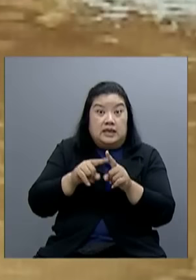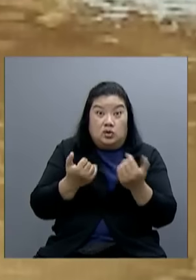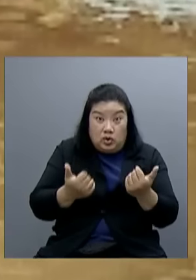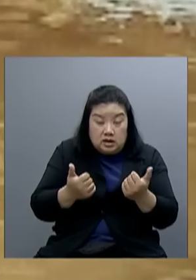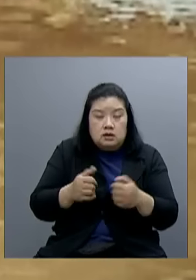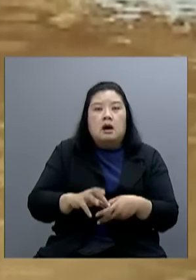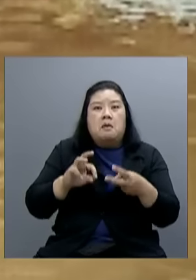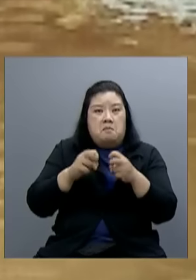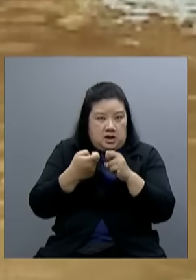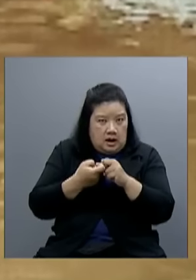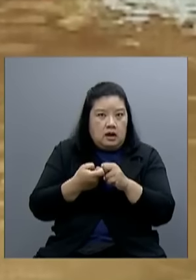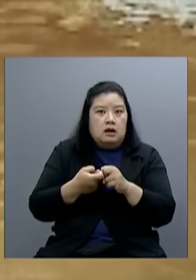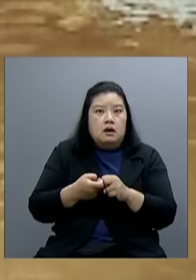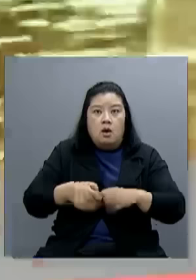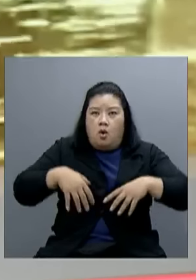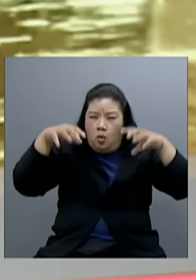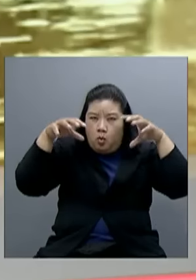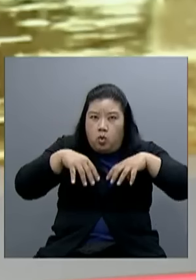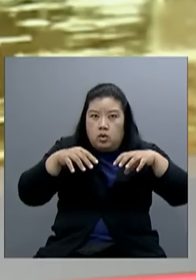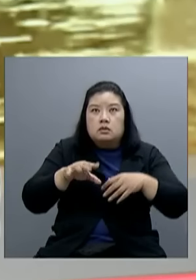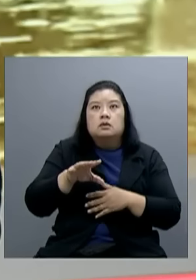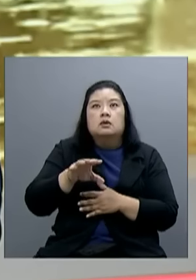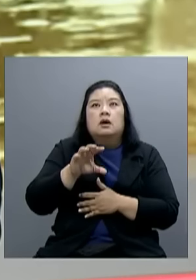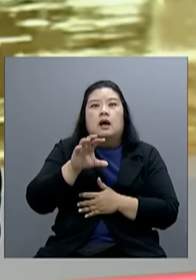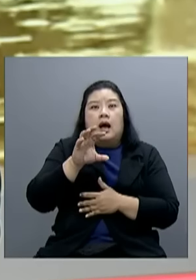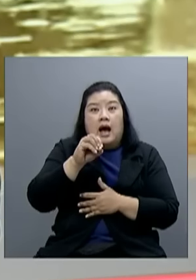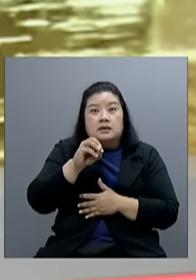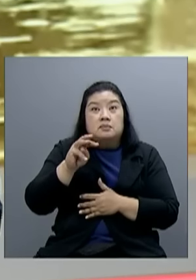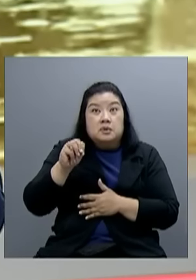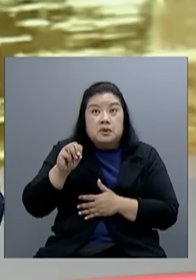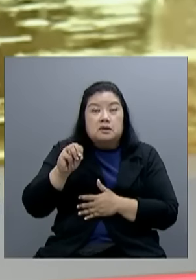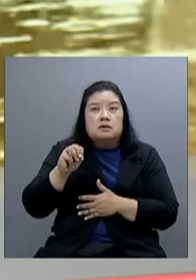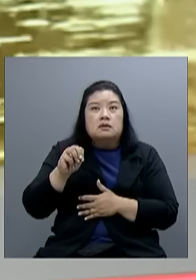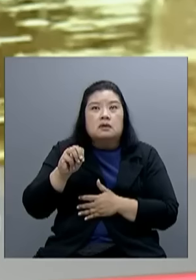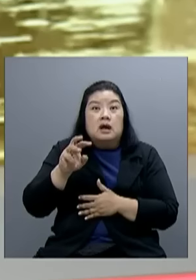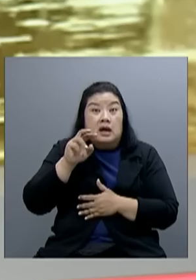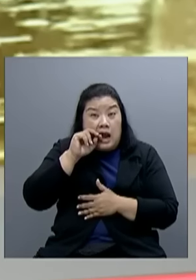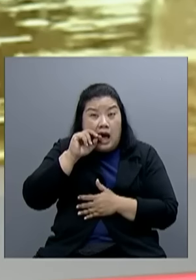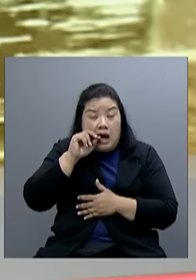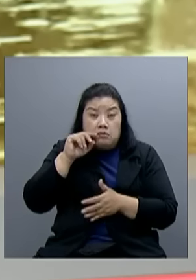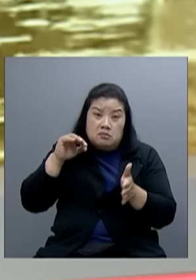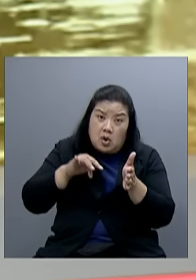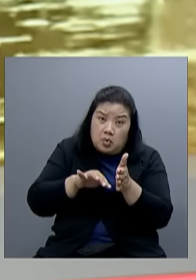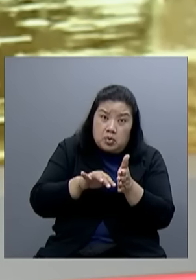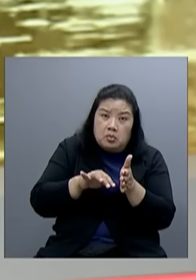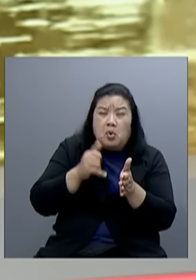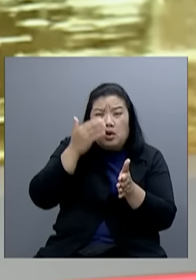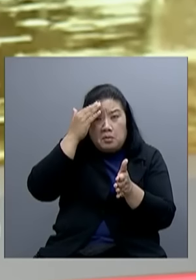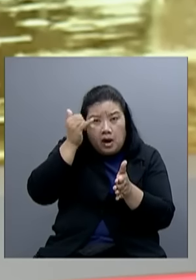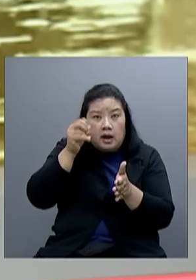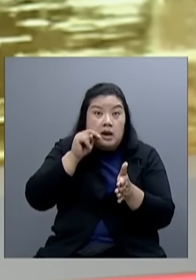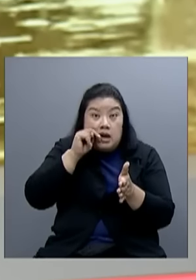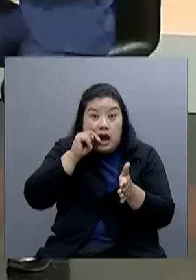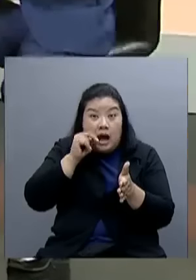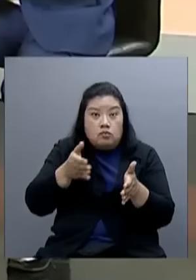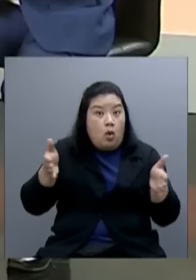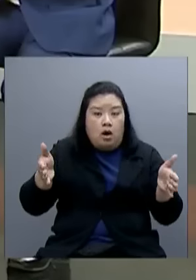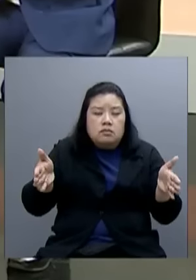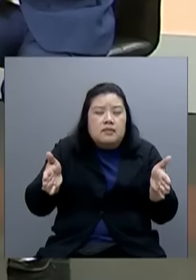ช่วงหลังนะครับฝนตกประมาณ50มิลลิเมตรนะครับก็เริ่มมีน้ำหลากมาแล้วในช่วงที่ผ่านมานะครับเพราะฉะ